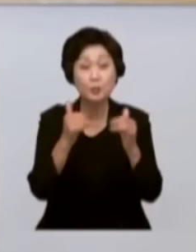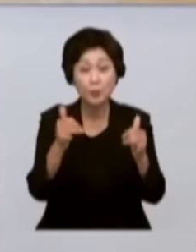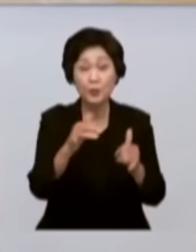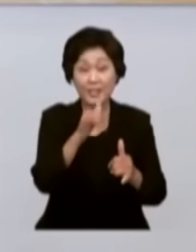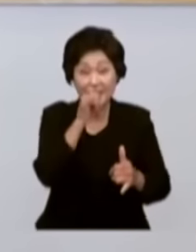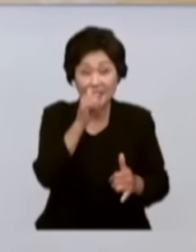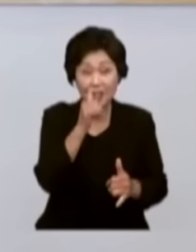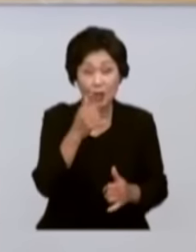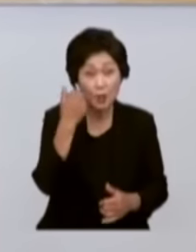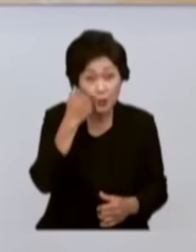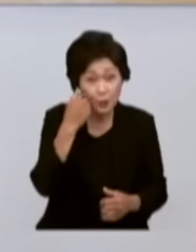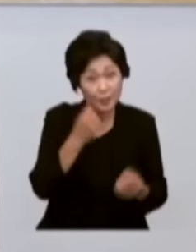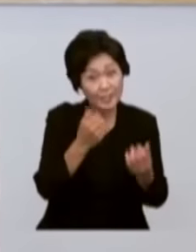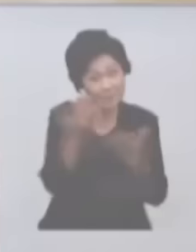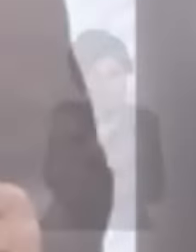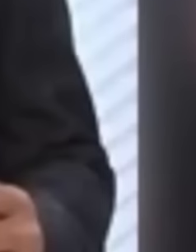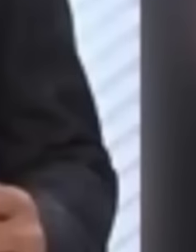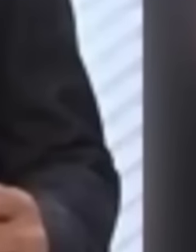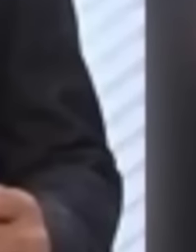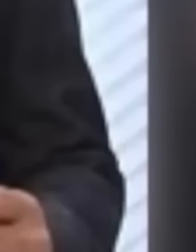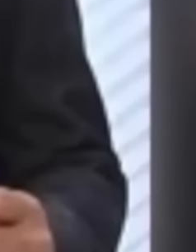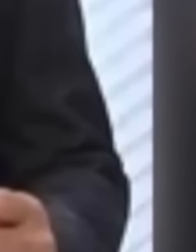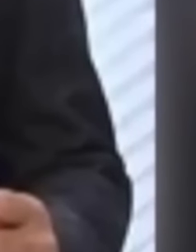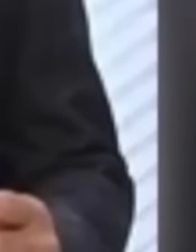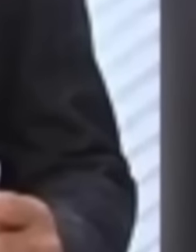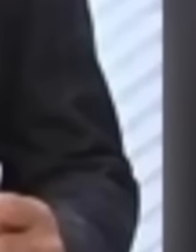분인지 영상으로 먼저 만나보시죠.